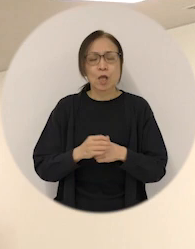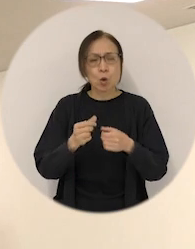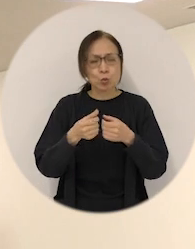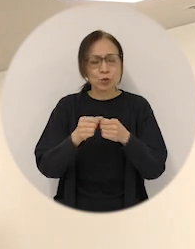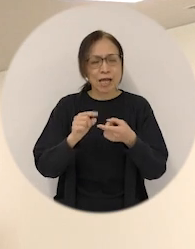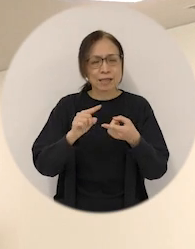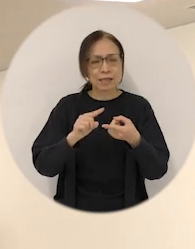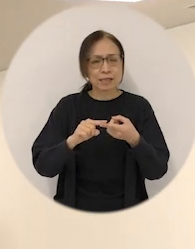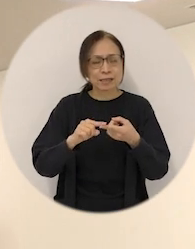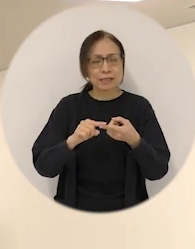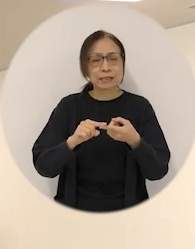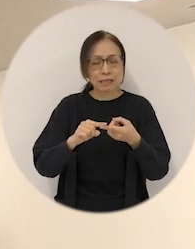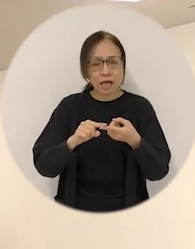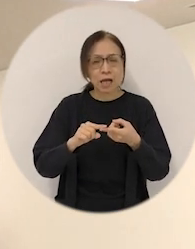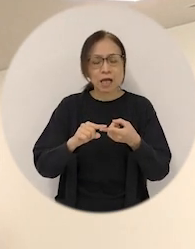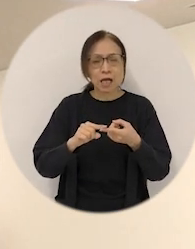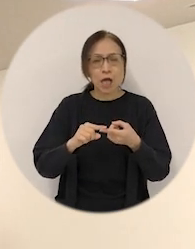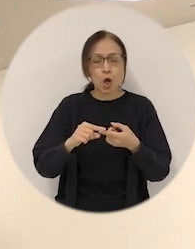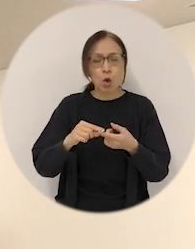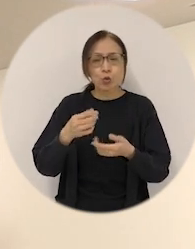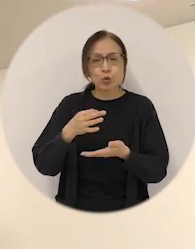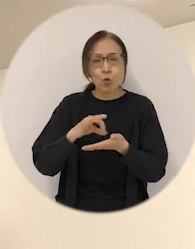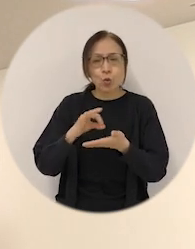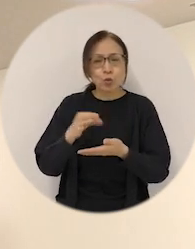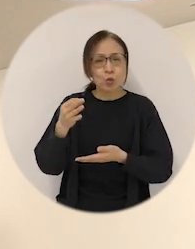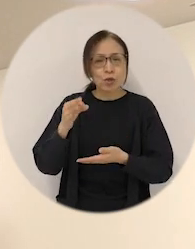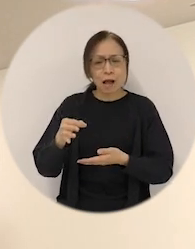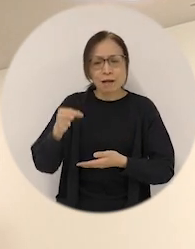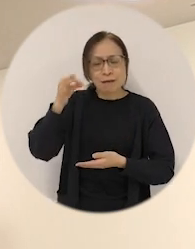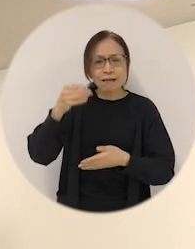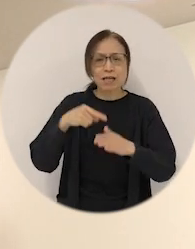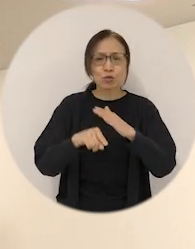なこう料金が上がった理由を教えていただければと思います。